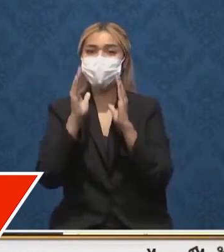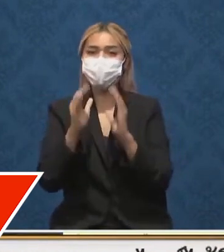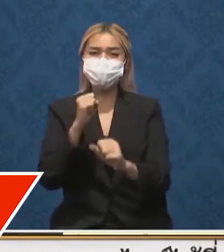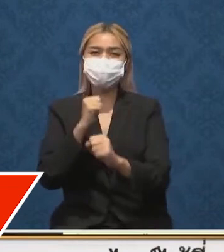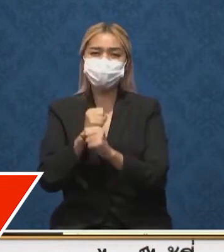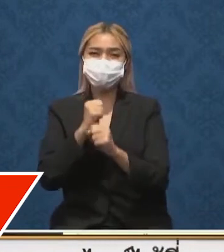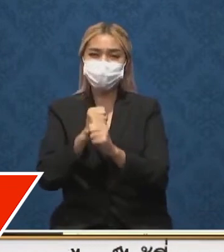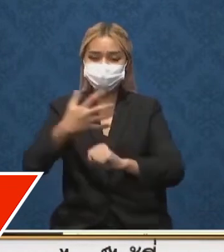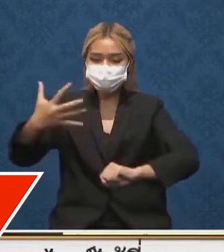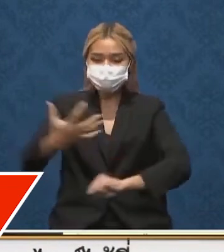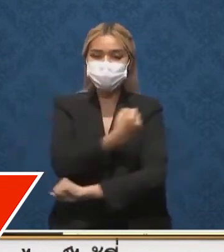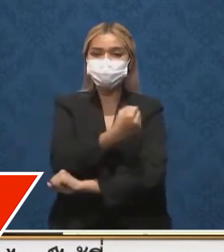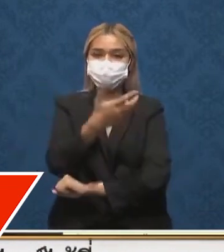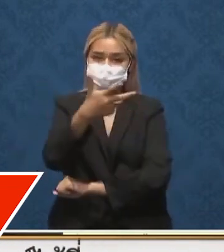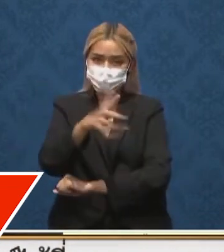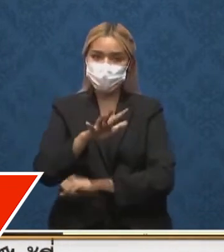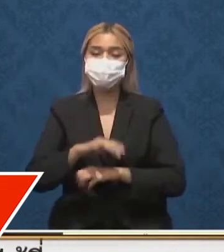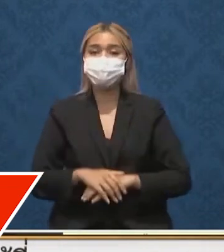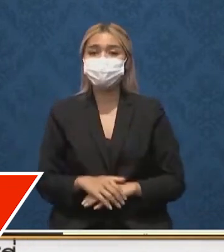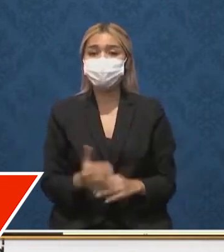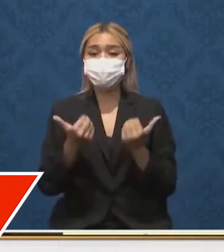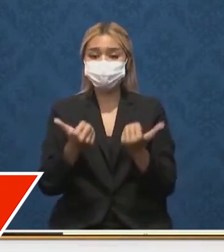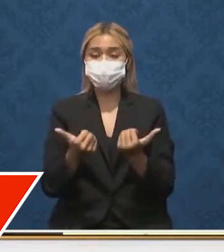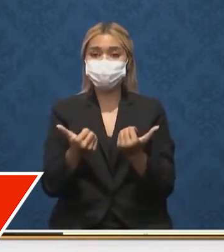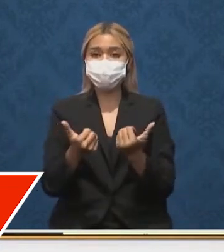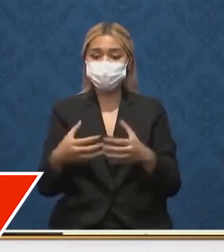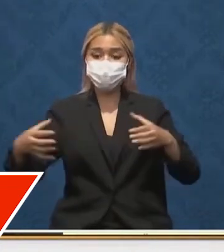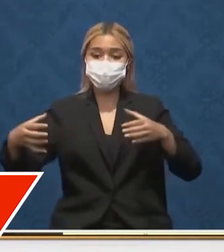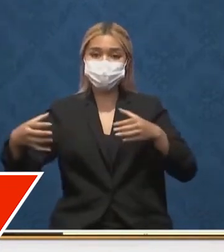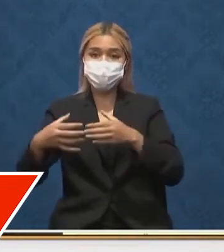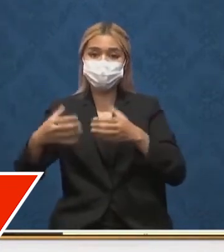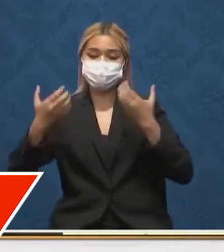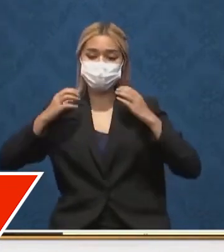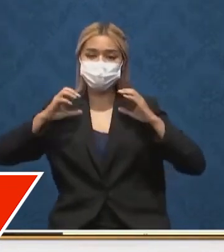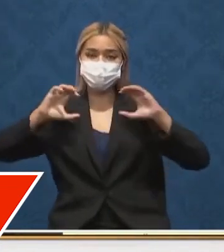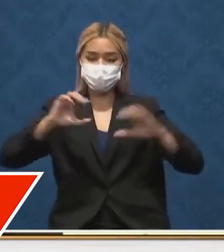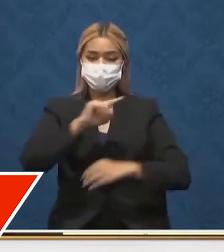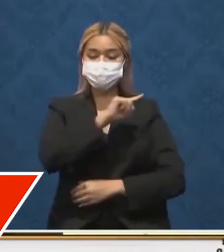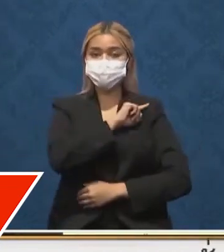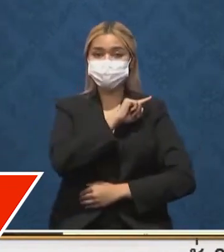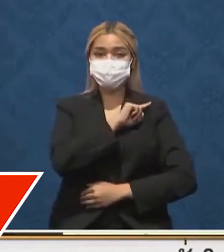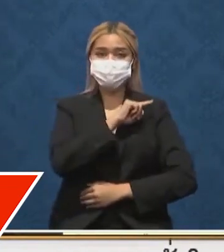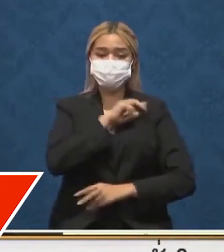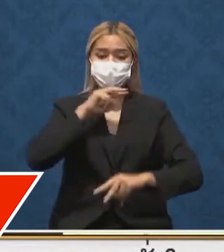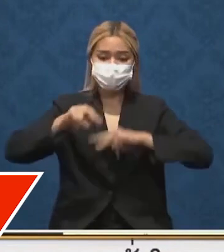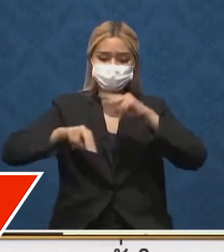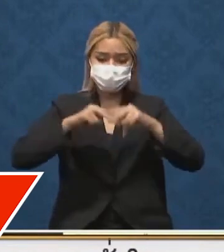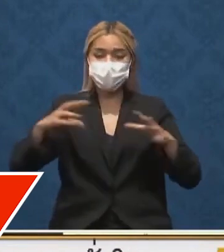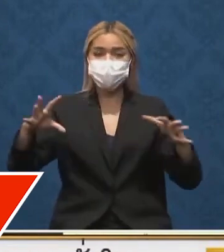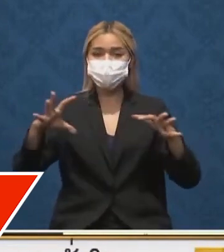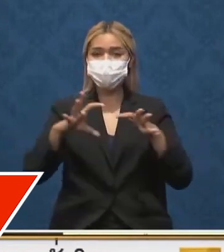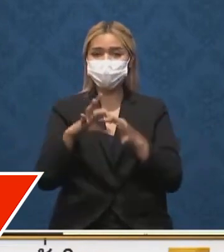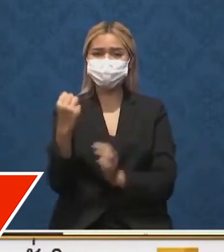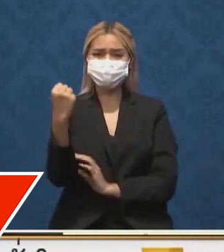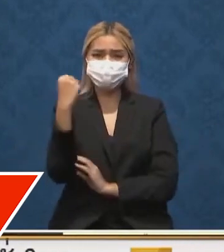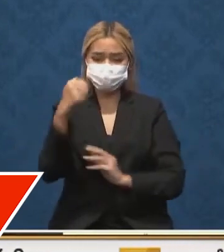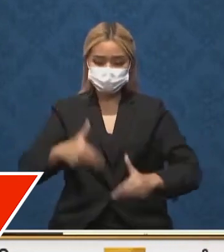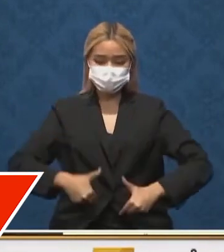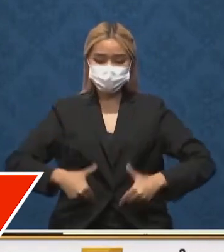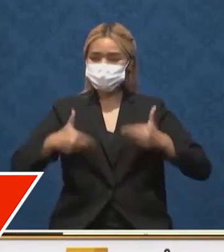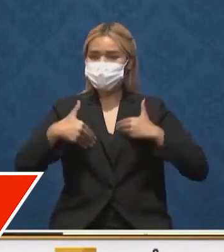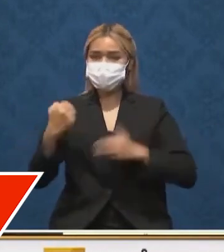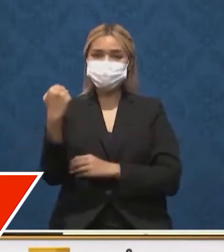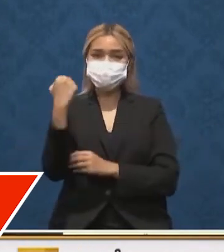ไรหน่วยงานของรัฐที่รับผิดชอบโดยเฉพาะประเด็นของความมั่นคงของชีวิต